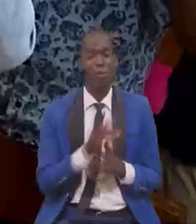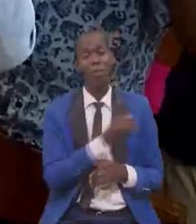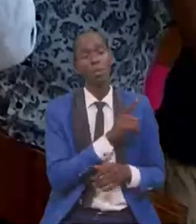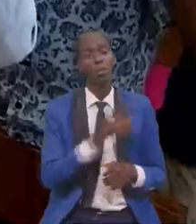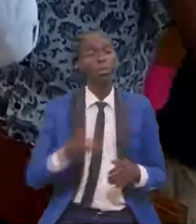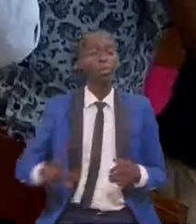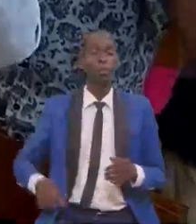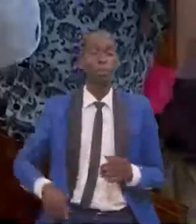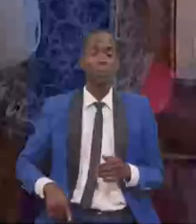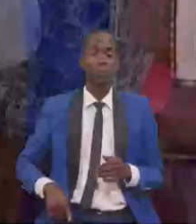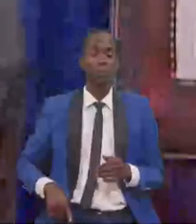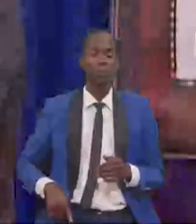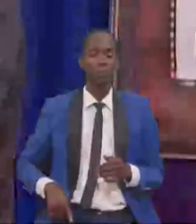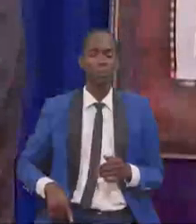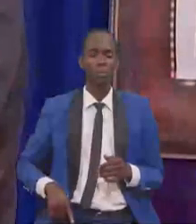Seigneur,